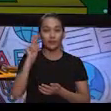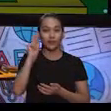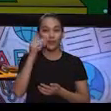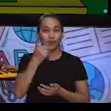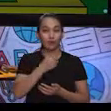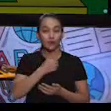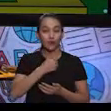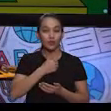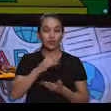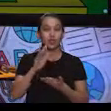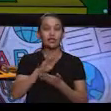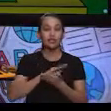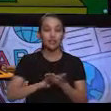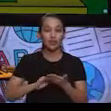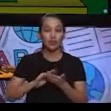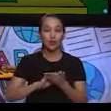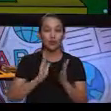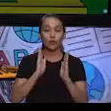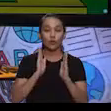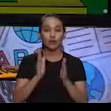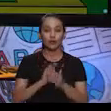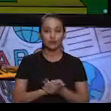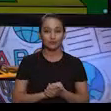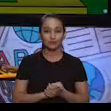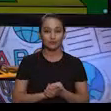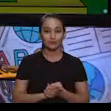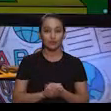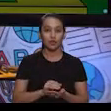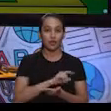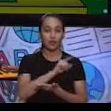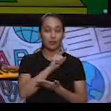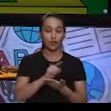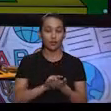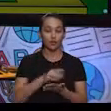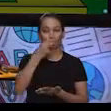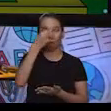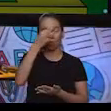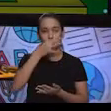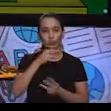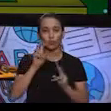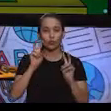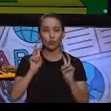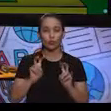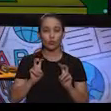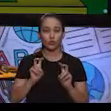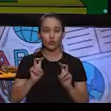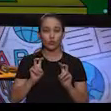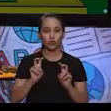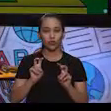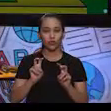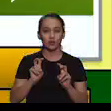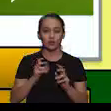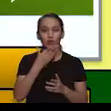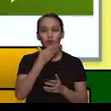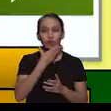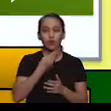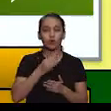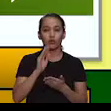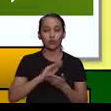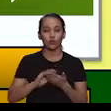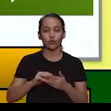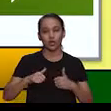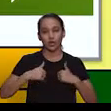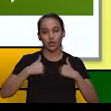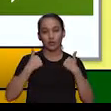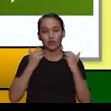qil. Albatta, o'tirish qoidalariga amal qiling. Husnixat asosida yozib oling.